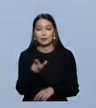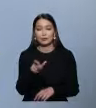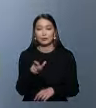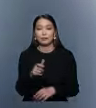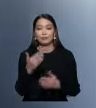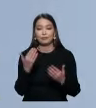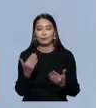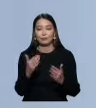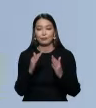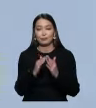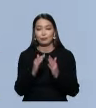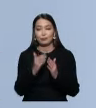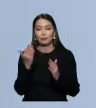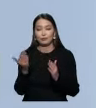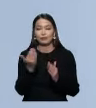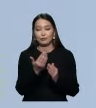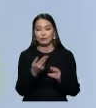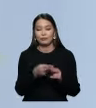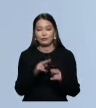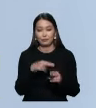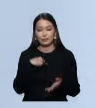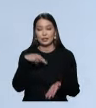у нас дом. Вот это я просто стою